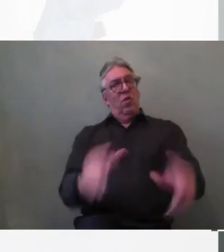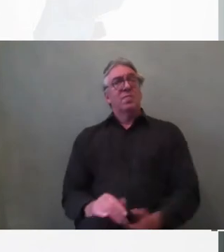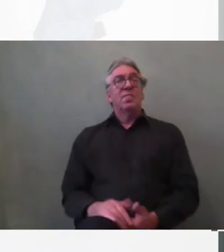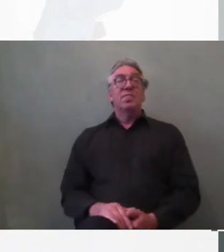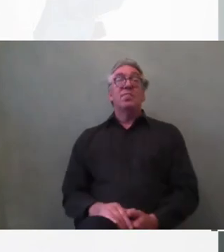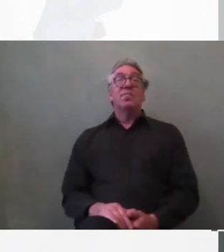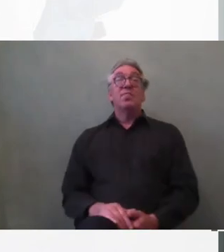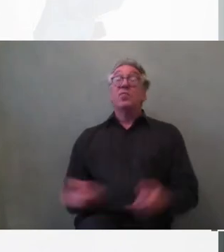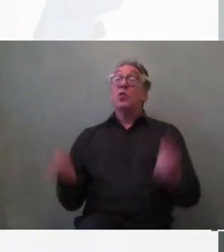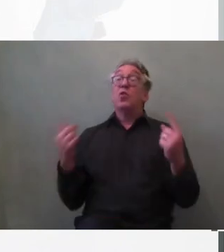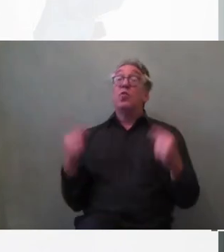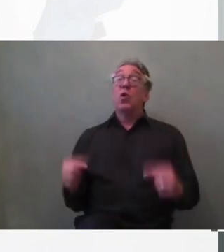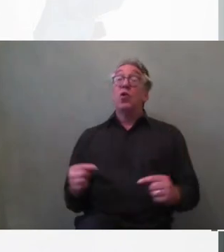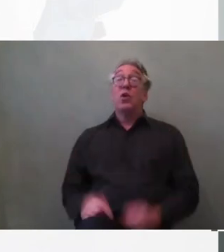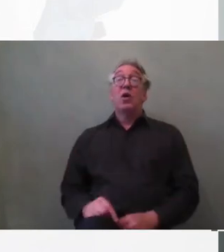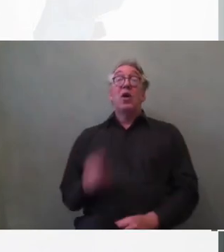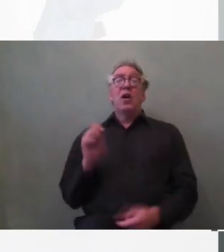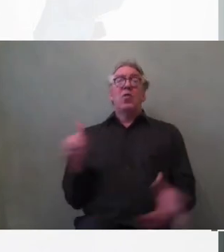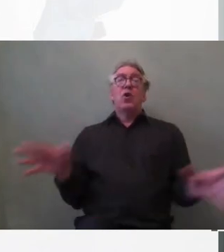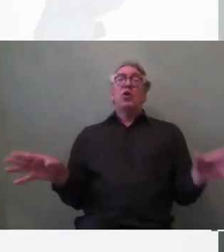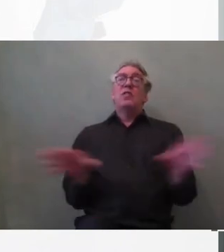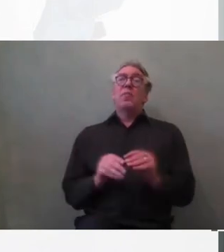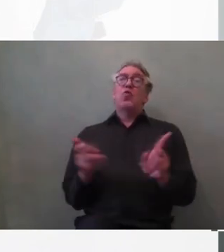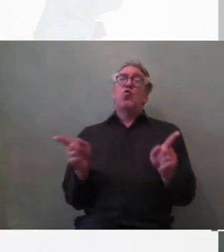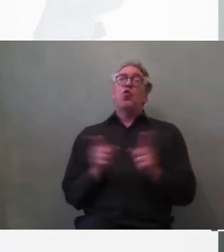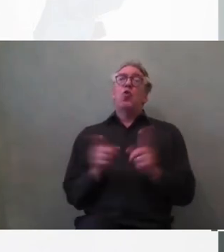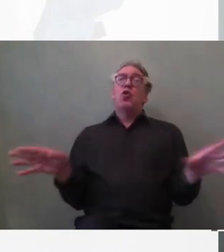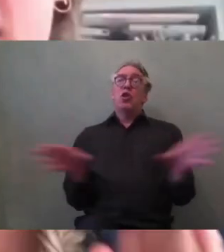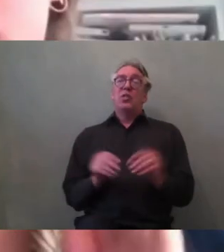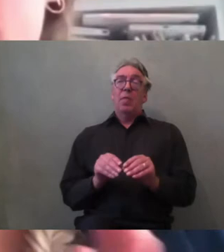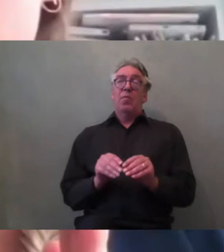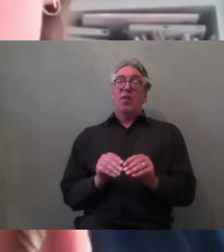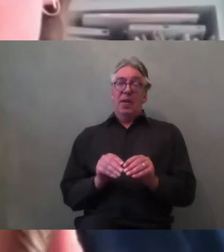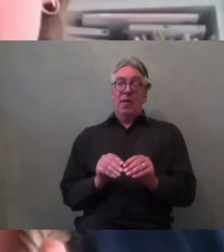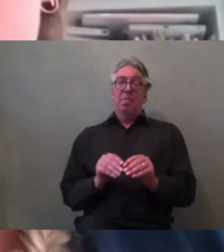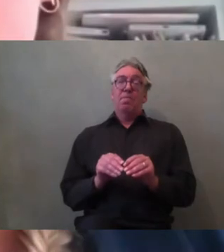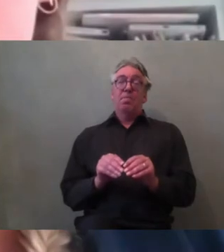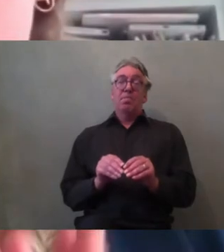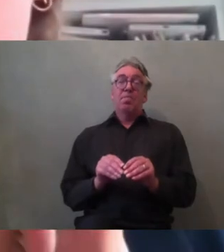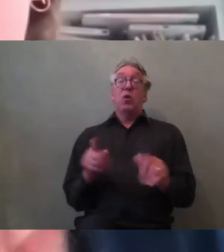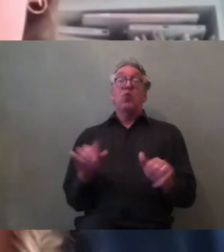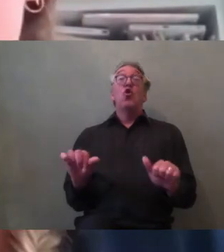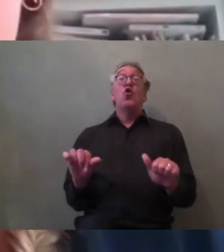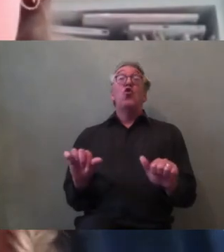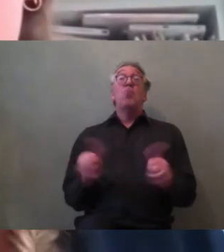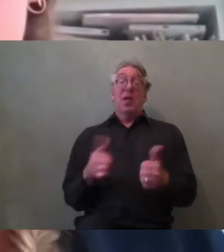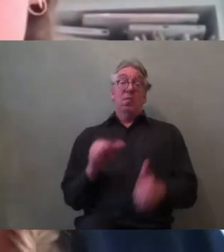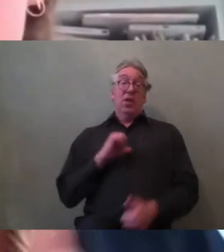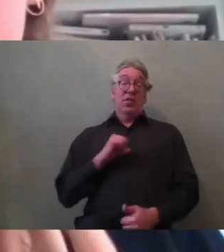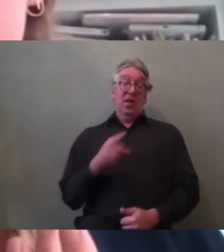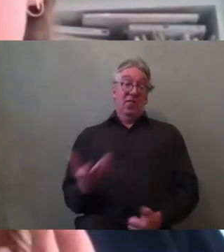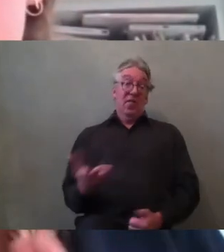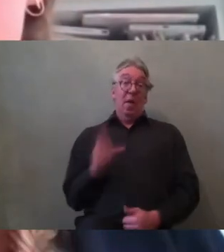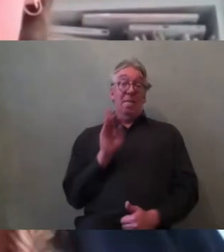Dan gaan we even een summary. Even een kleine samenvatting van wat we nou hebben besproken. Het begint dus allemaal bij jezelf. De P van persoonlijk,